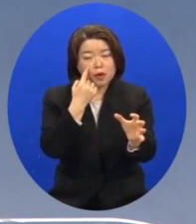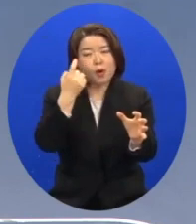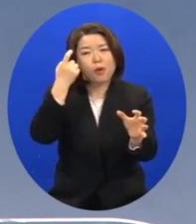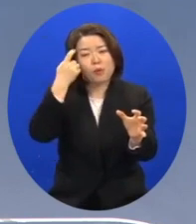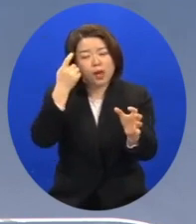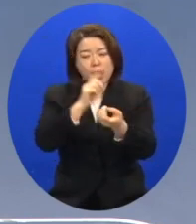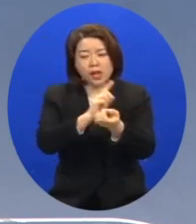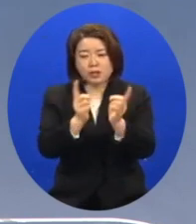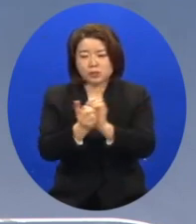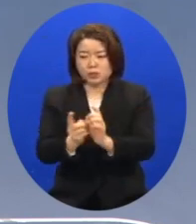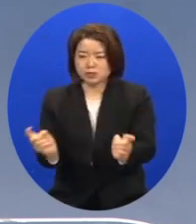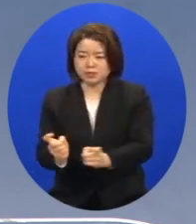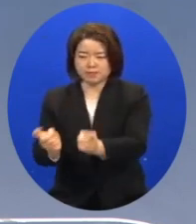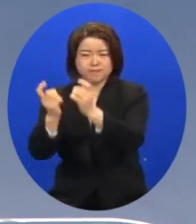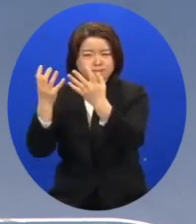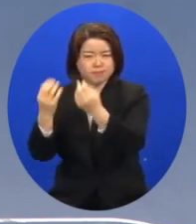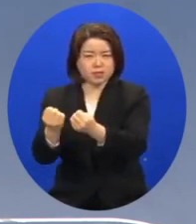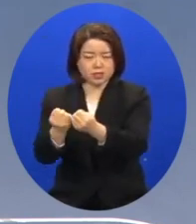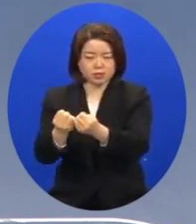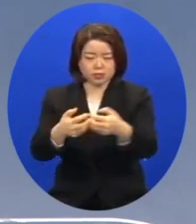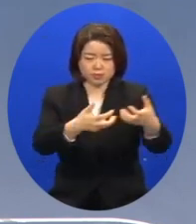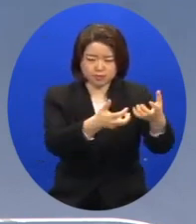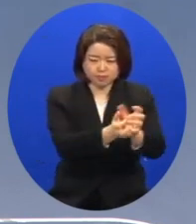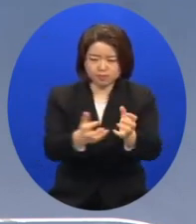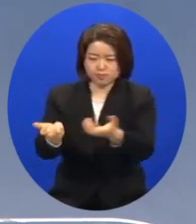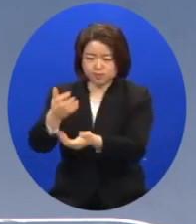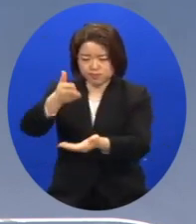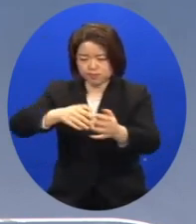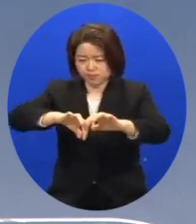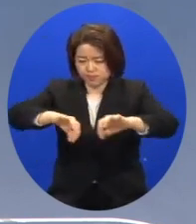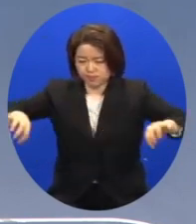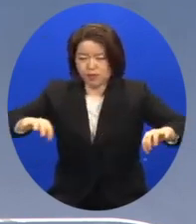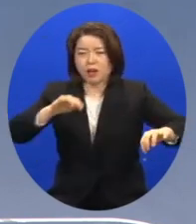다툼이 많고 타 갈리는 지요